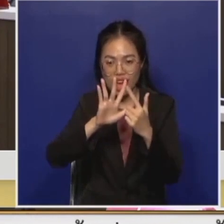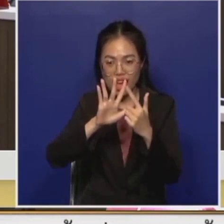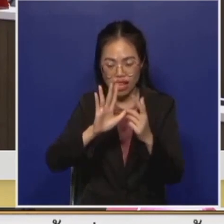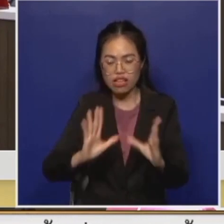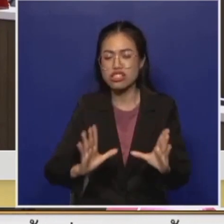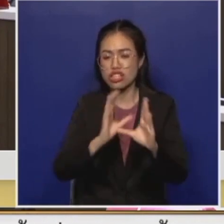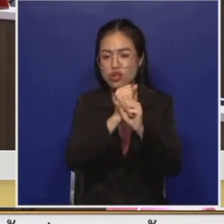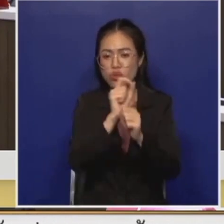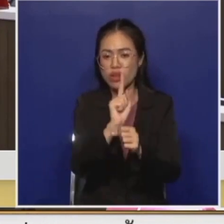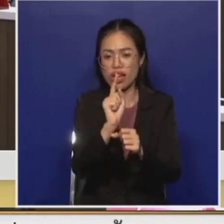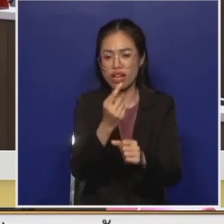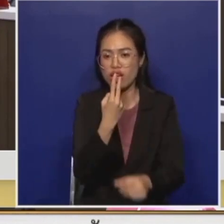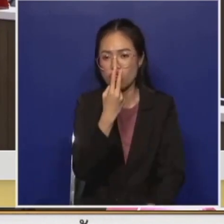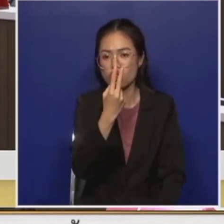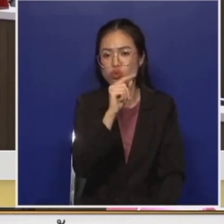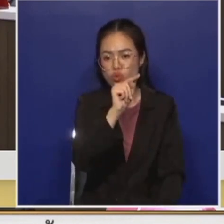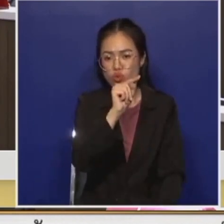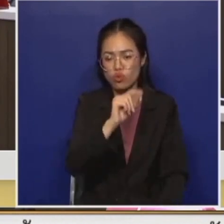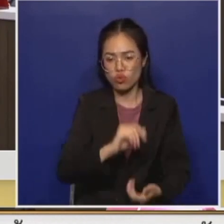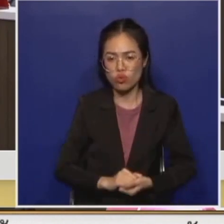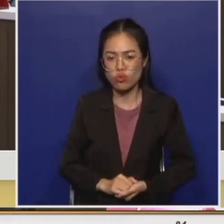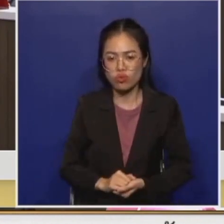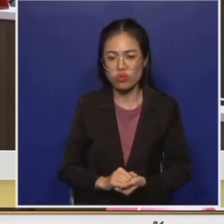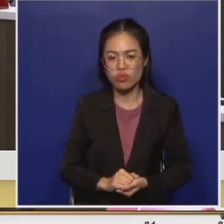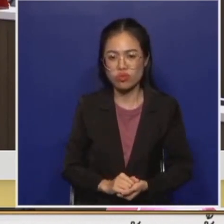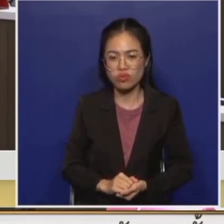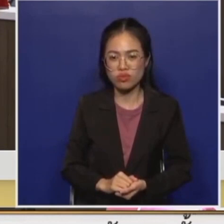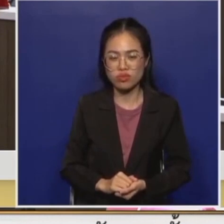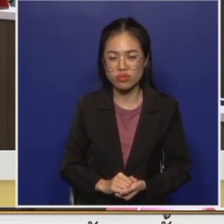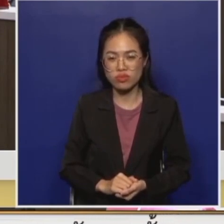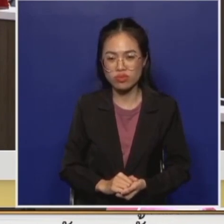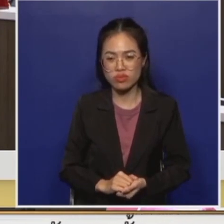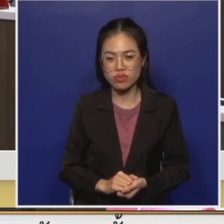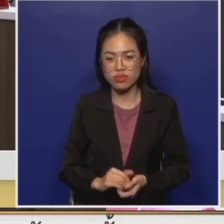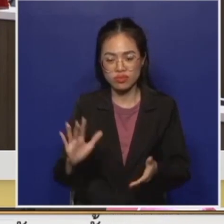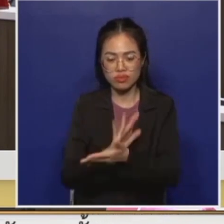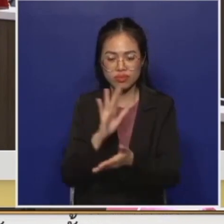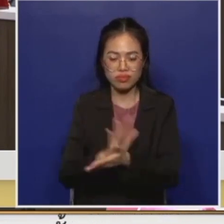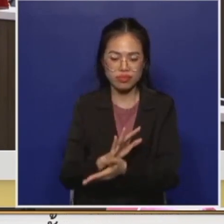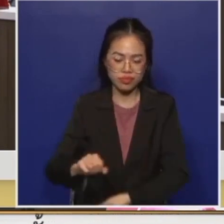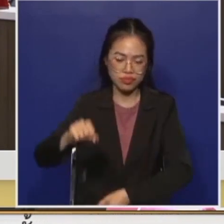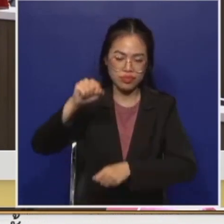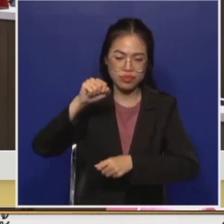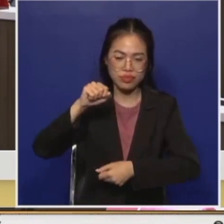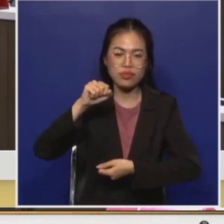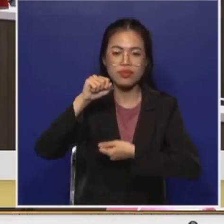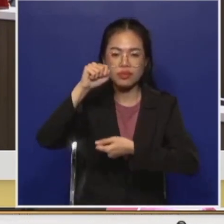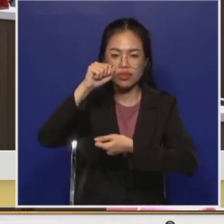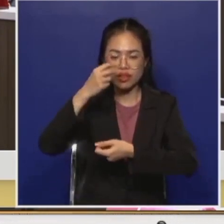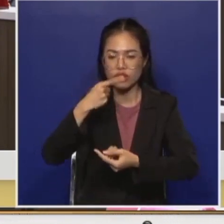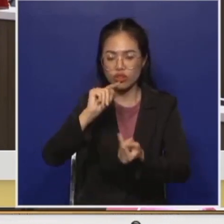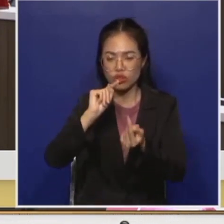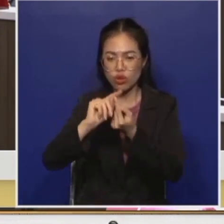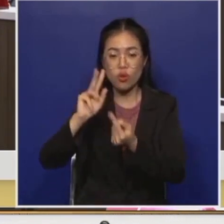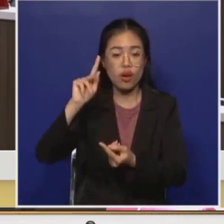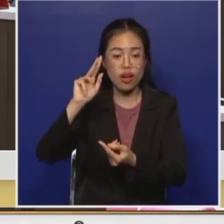เหจย hospice thisาปเด็นแ่นี้ว่ครท่านครับถึงแม้จะเป็นสื่อสิ่พิก็อ้างองได้สำนักขาวหสล